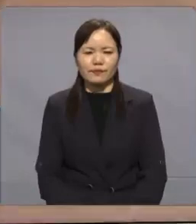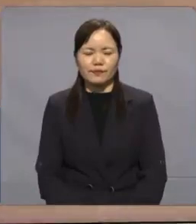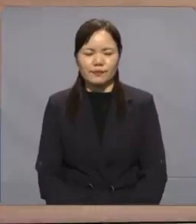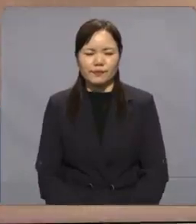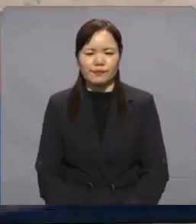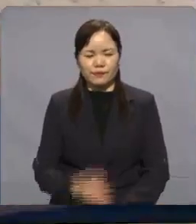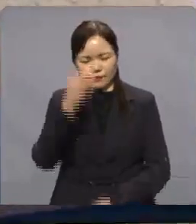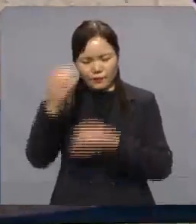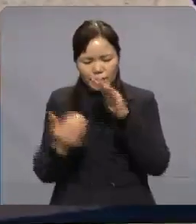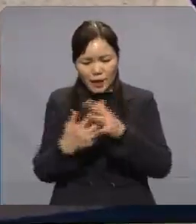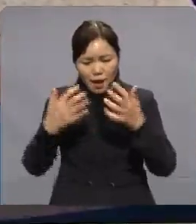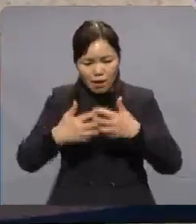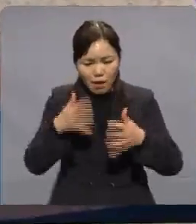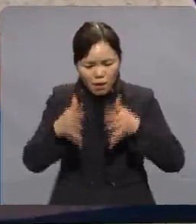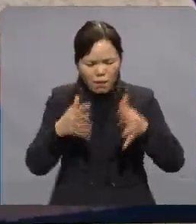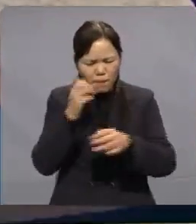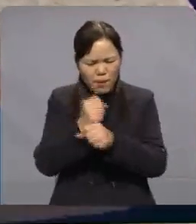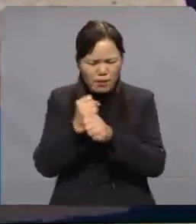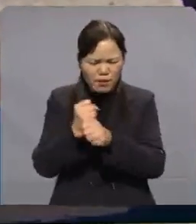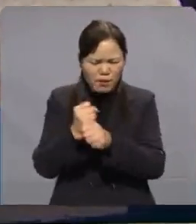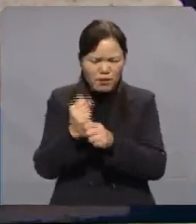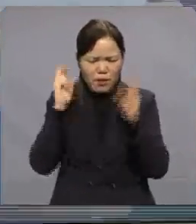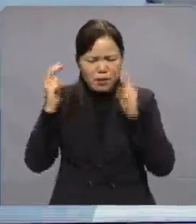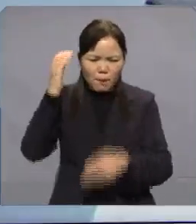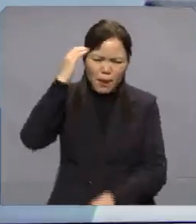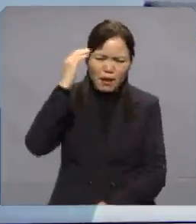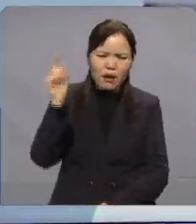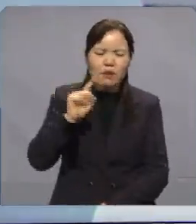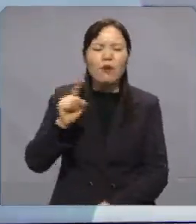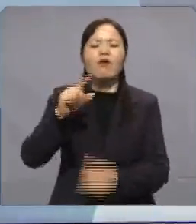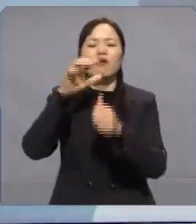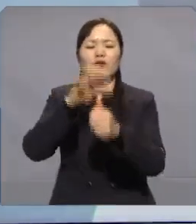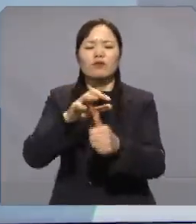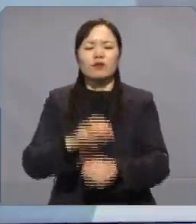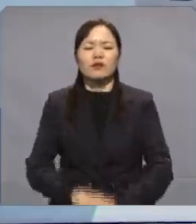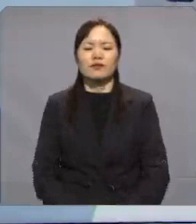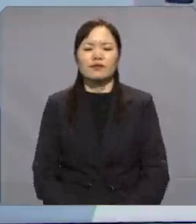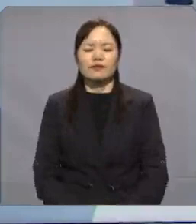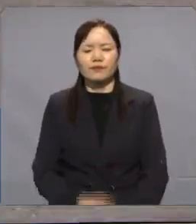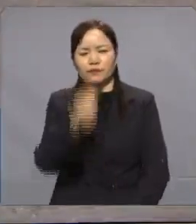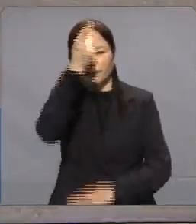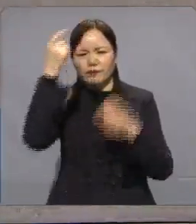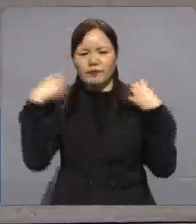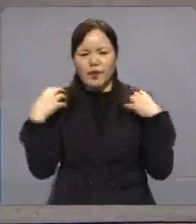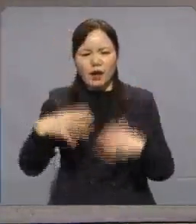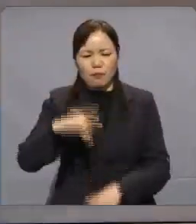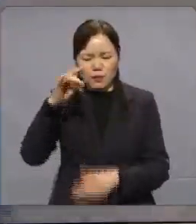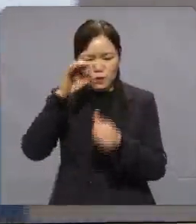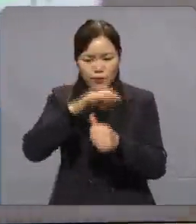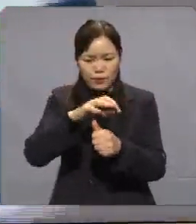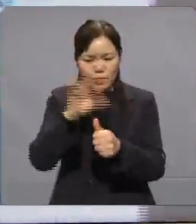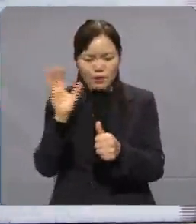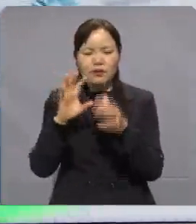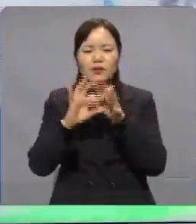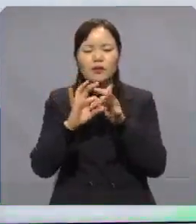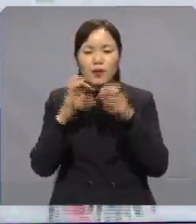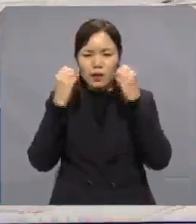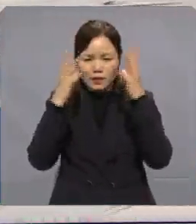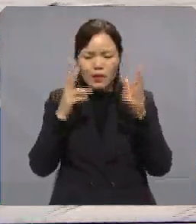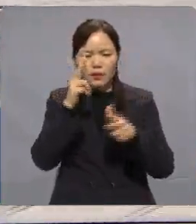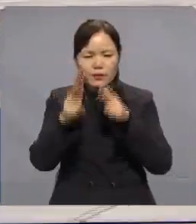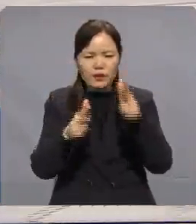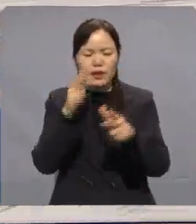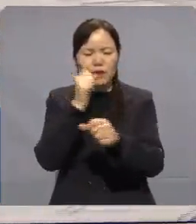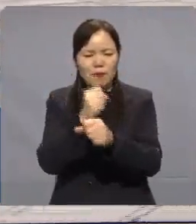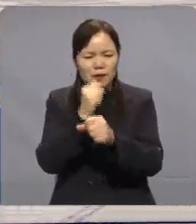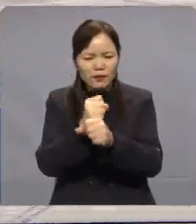첨단 로봇 개발 업체들의 발목을 잡는 것들 가운데 하나가 바로 규제인데요. 정부가 선제적인 규제 혁신으로 새로운 비즈니스